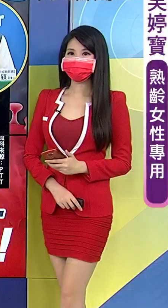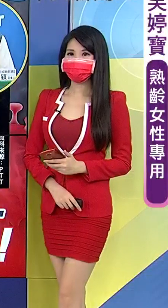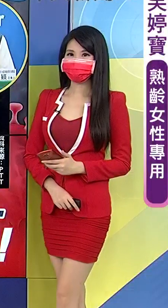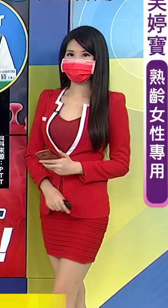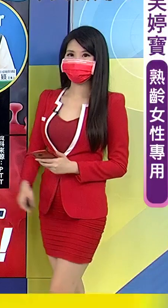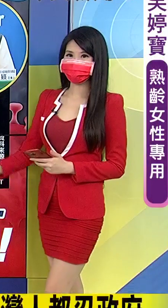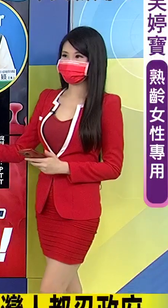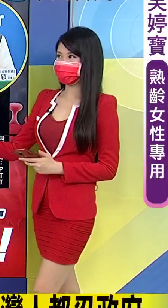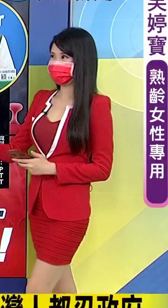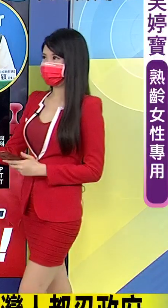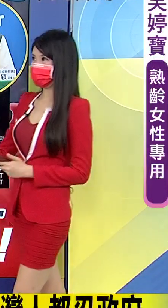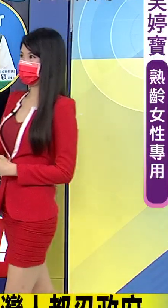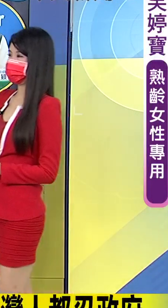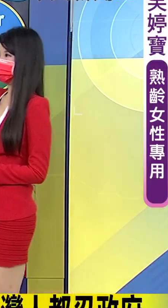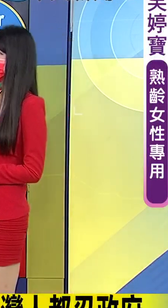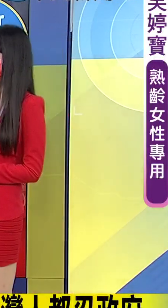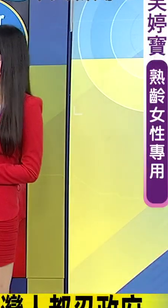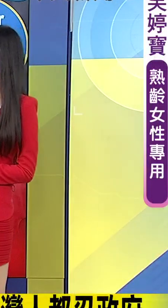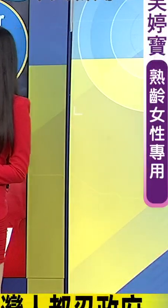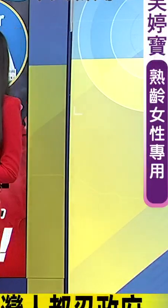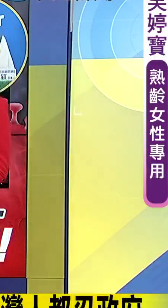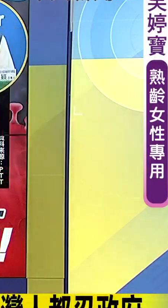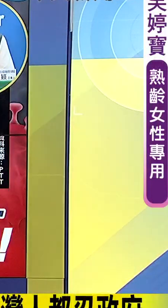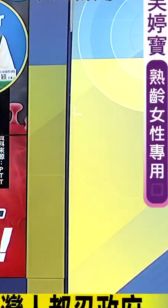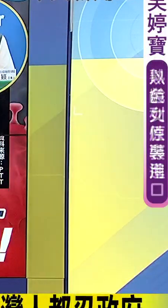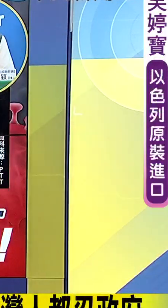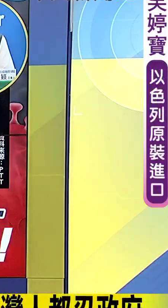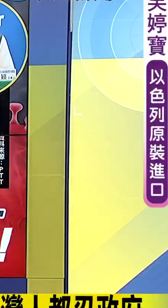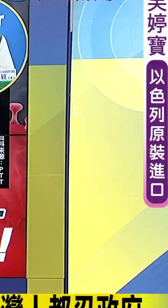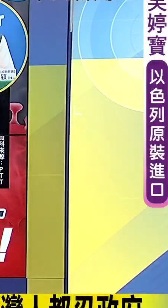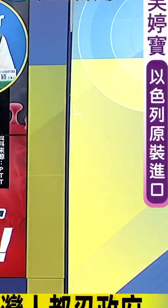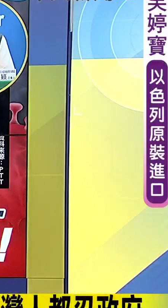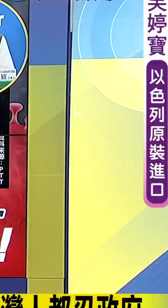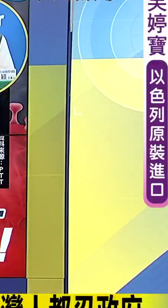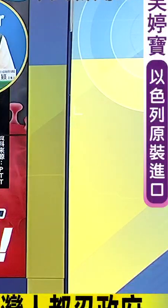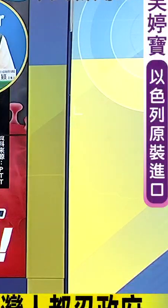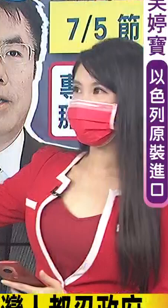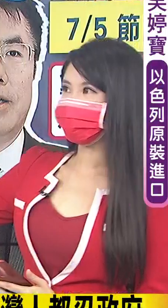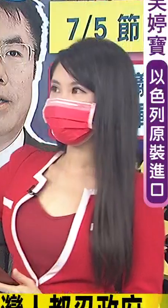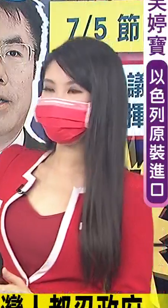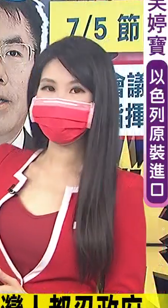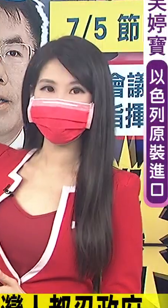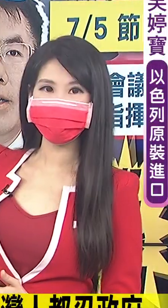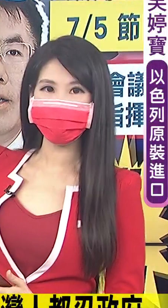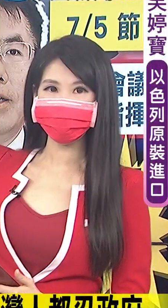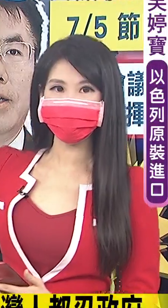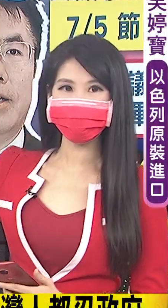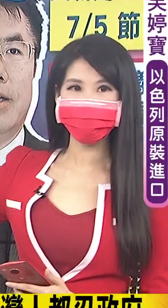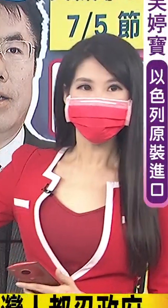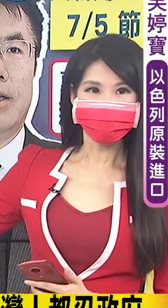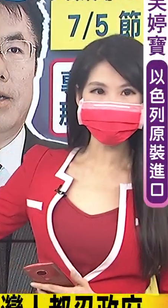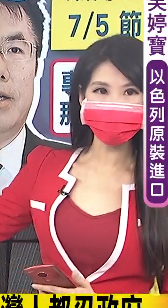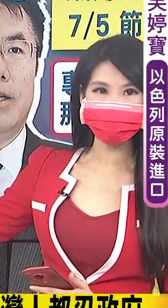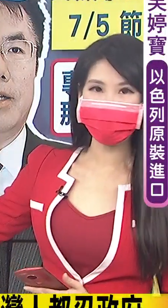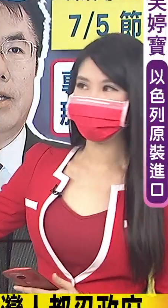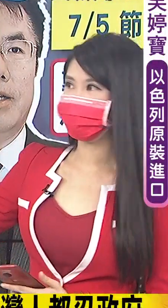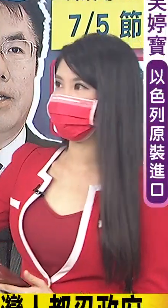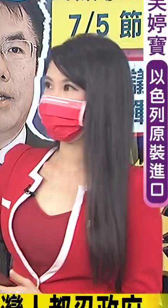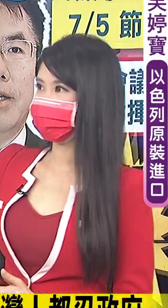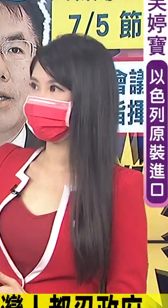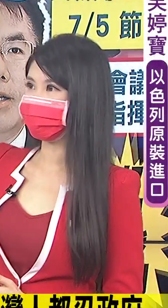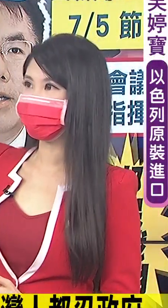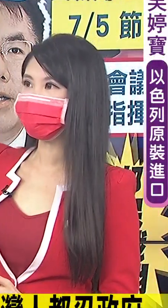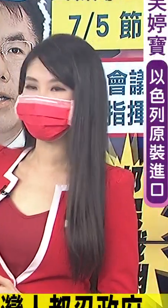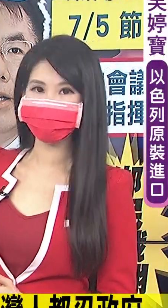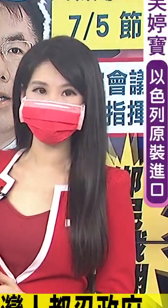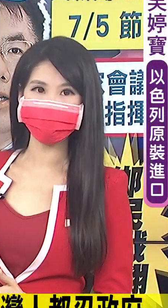好，不过这两个人杠起来了。来看呢，柯P跟黄伟哲。柯文哲说，7月4号第七类人员来施打，是不是国家根本